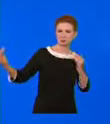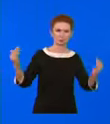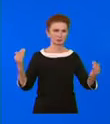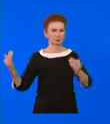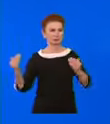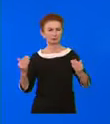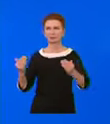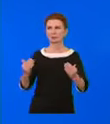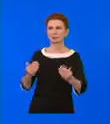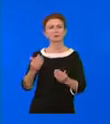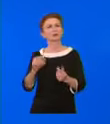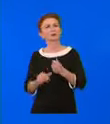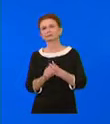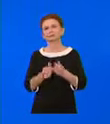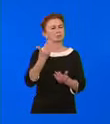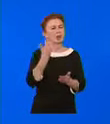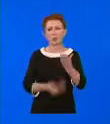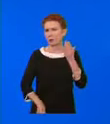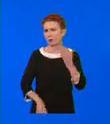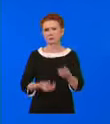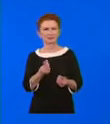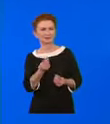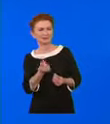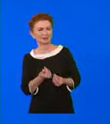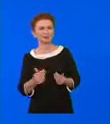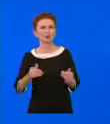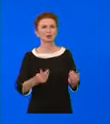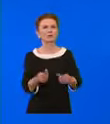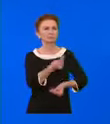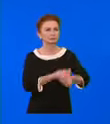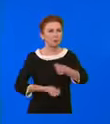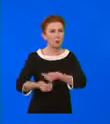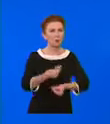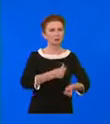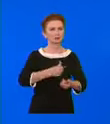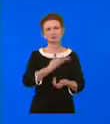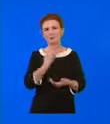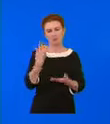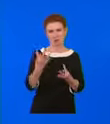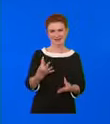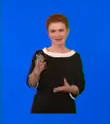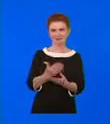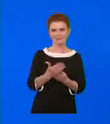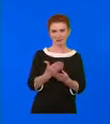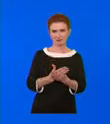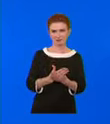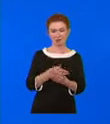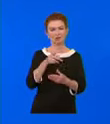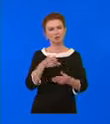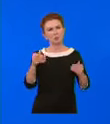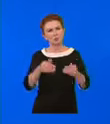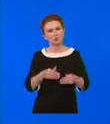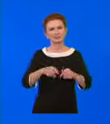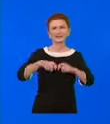utratą przychodów, utratą dochodów, płynnością, której brakuje teraz w firmach, są narzędziem